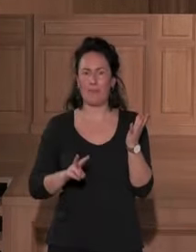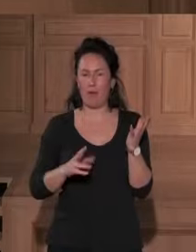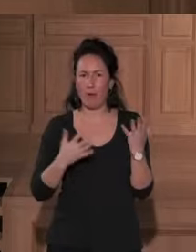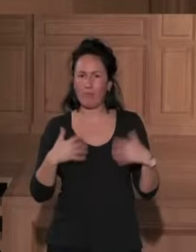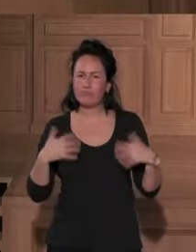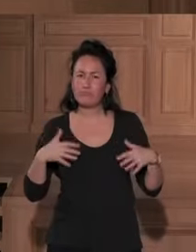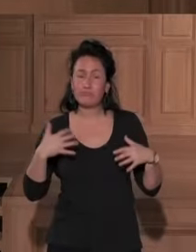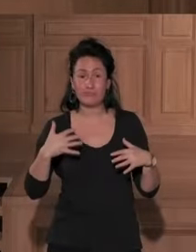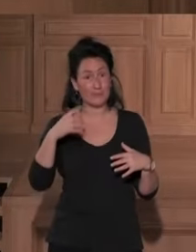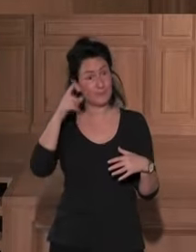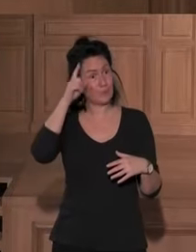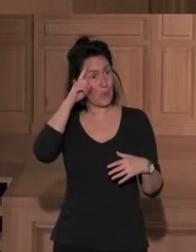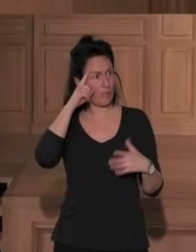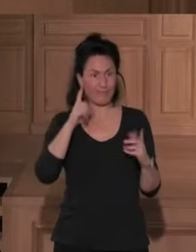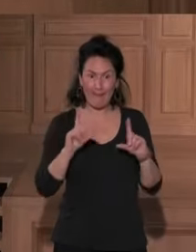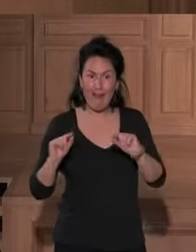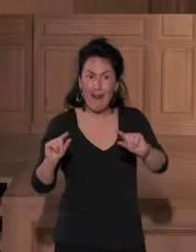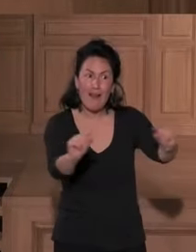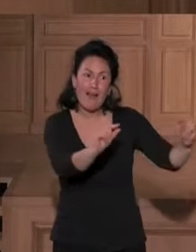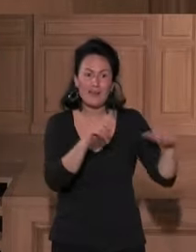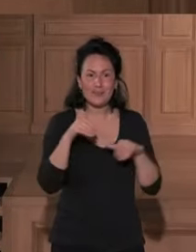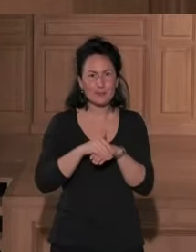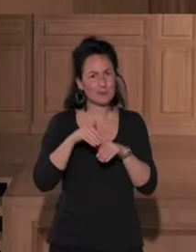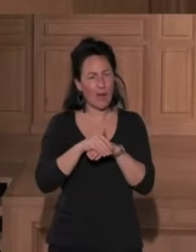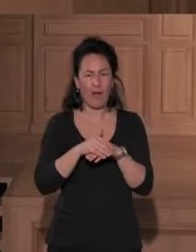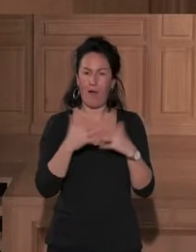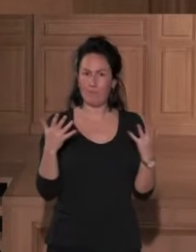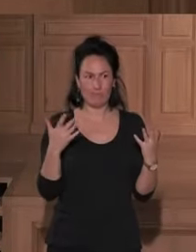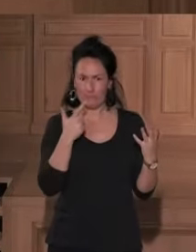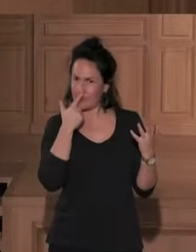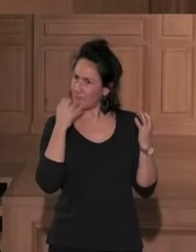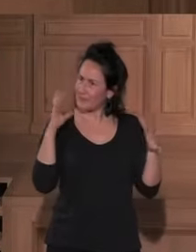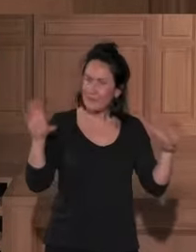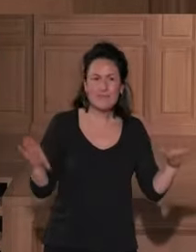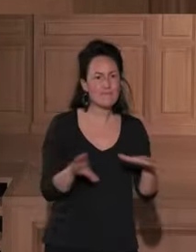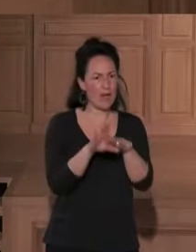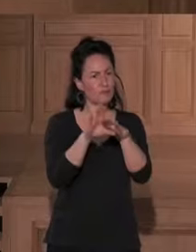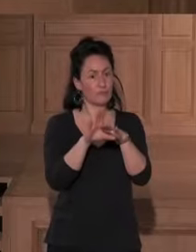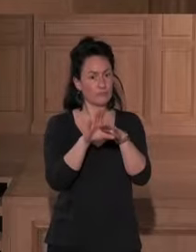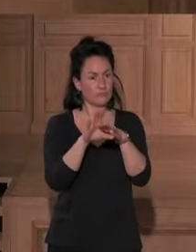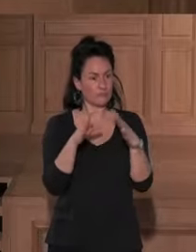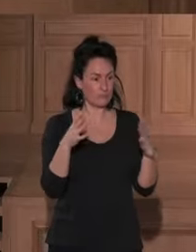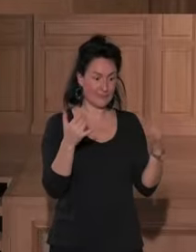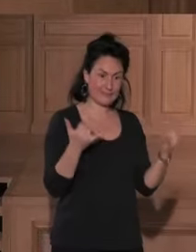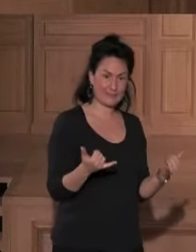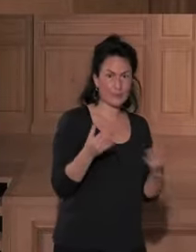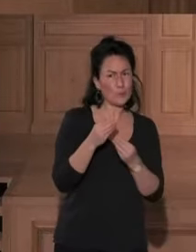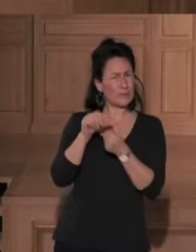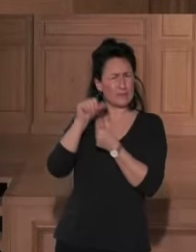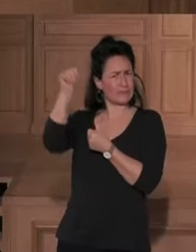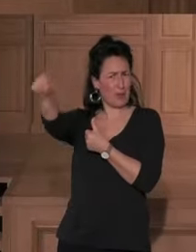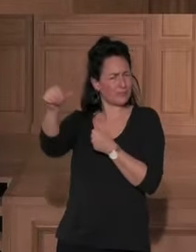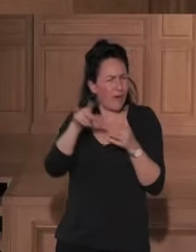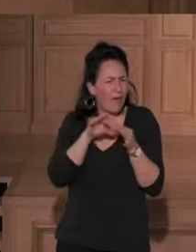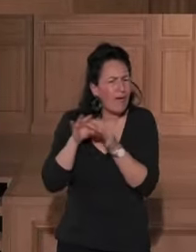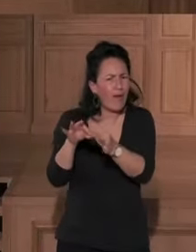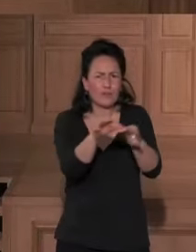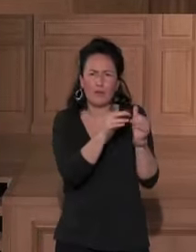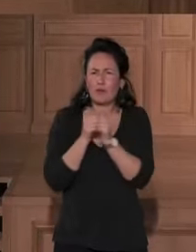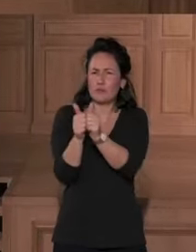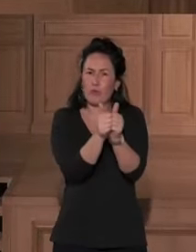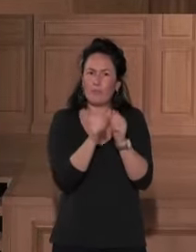pour dire que je pense que si on est rassemblés ce soir, on peut prendre l'image que nous sommes rassemblés, aussi bien dans cette salle que derrière l'écran, comme des